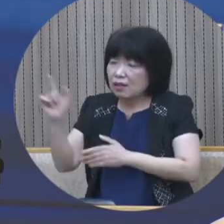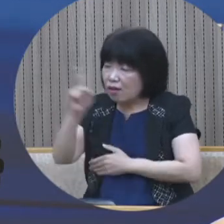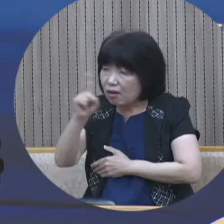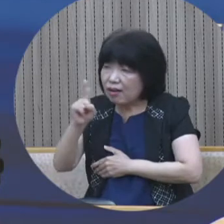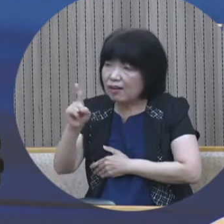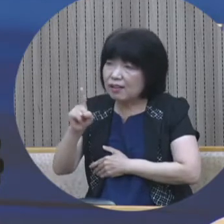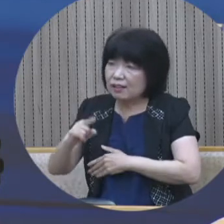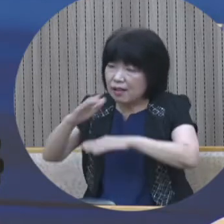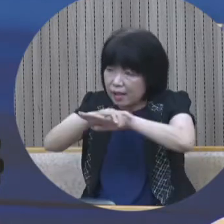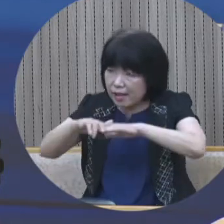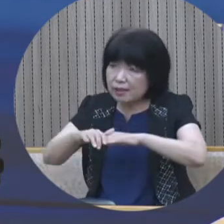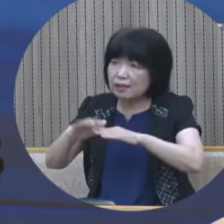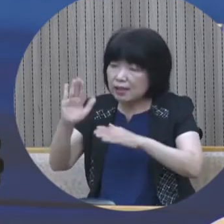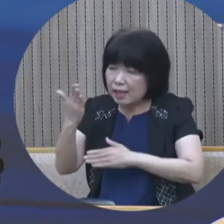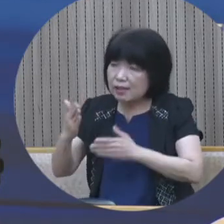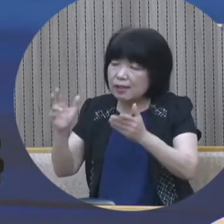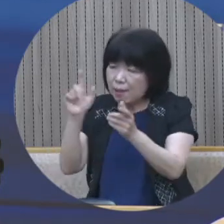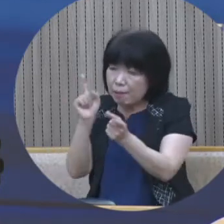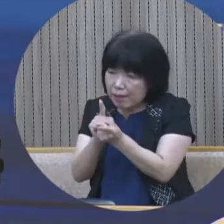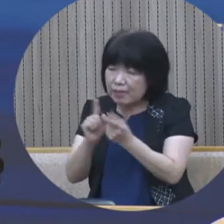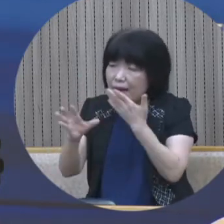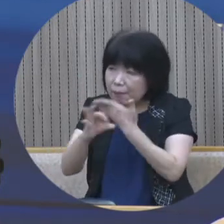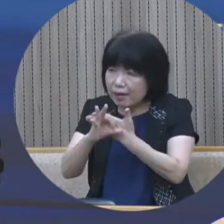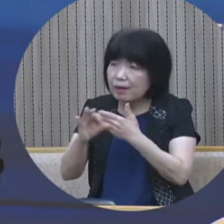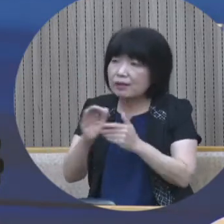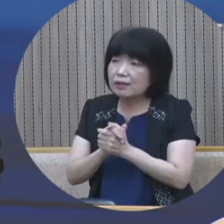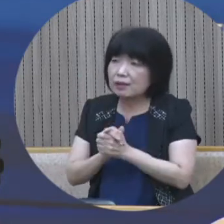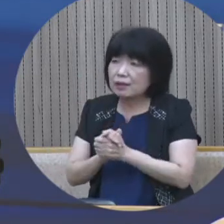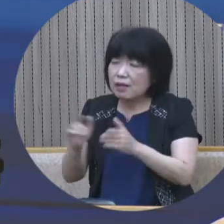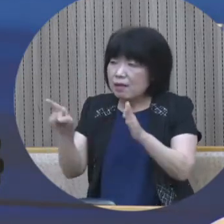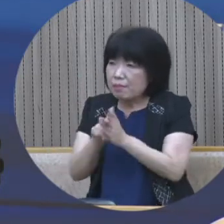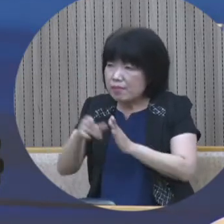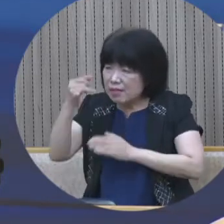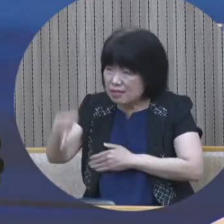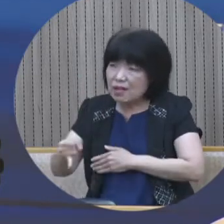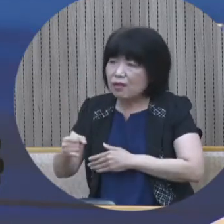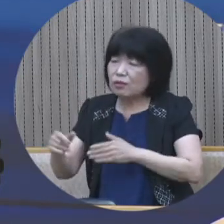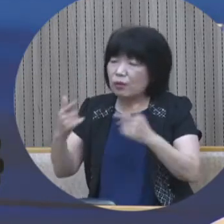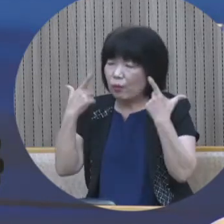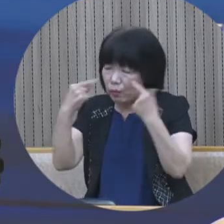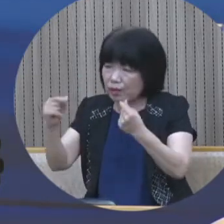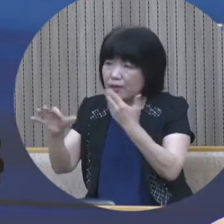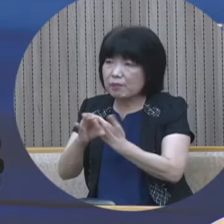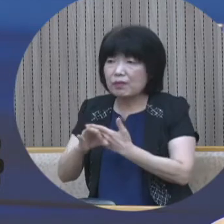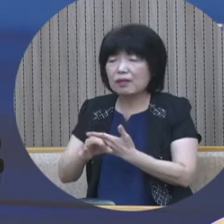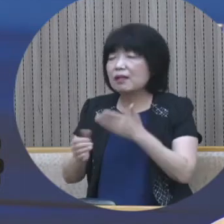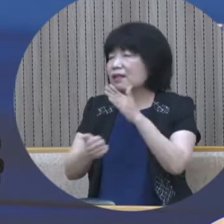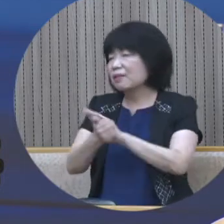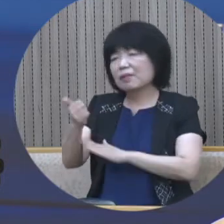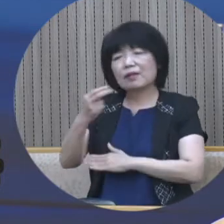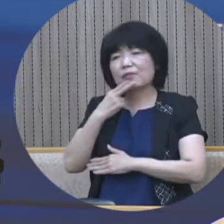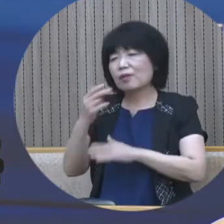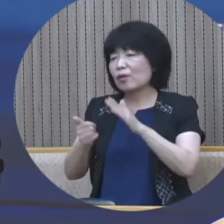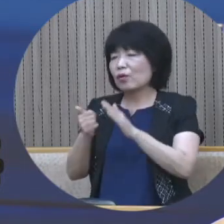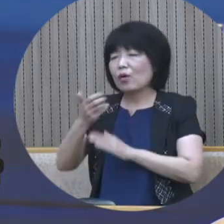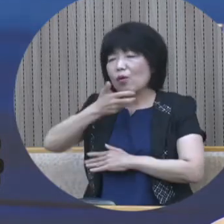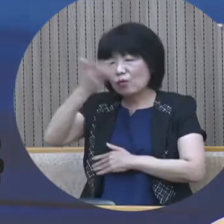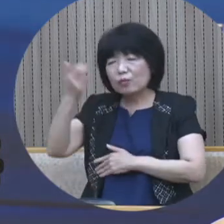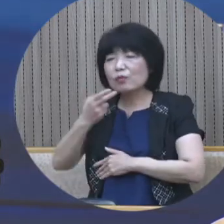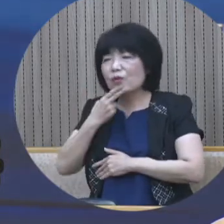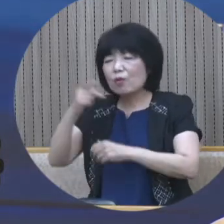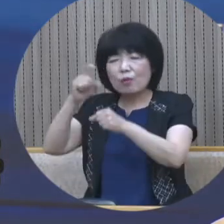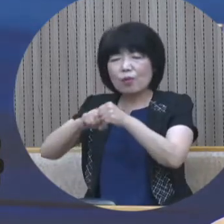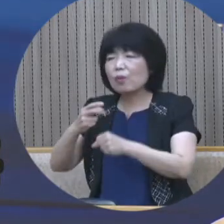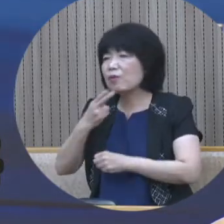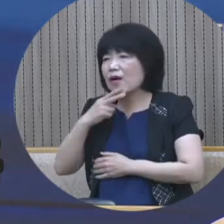어떤 해결해야 할 일들을 만났을 때 불신앙으로 일관한다면 그것은 희망도 없고 꿈도 없고